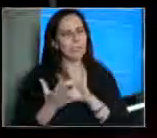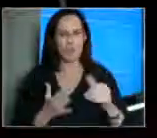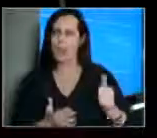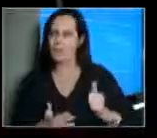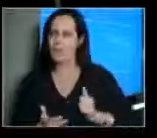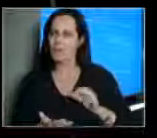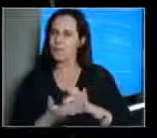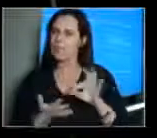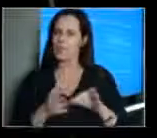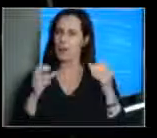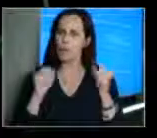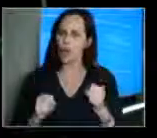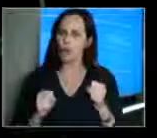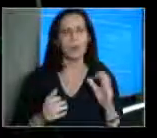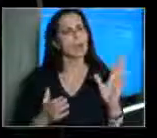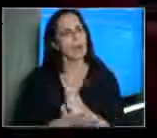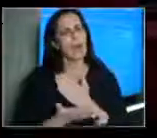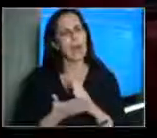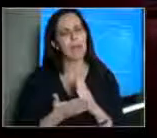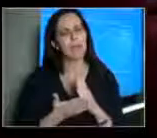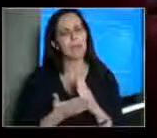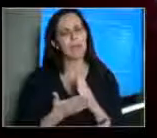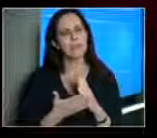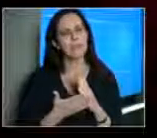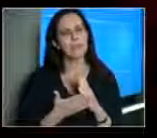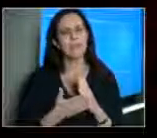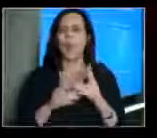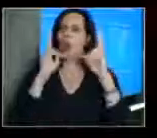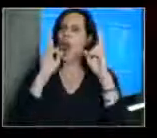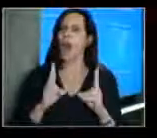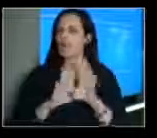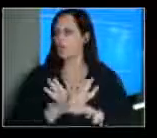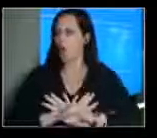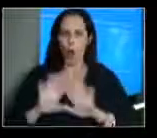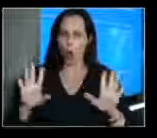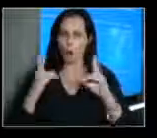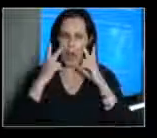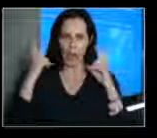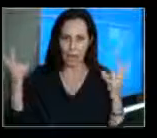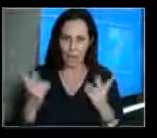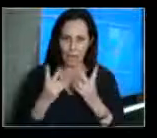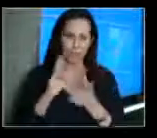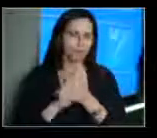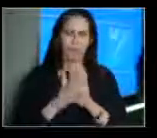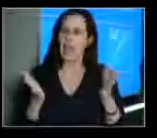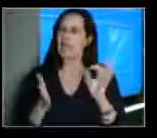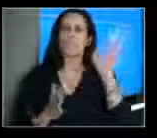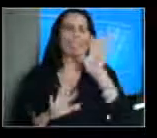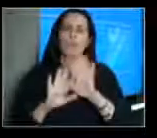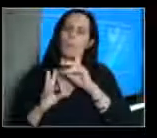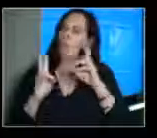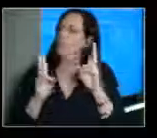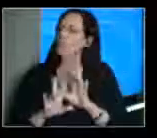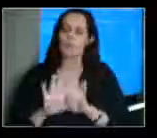או משרד הביטחון החליטו לעצור את המאמצים, שזהו, שכבר אין תיקוי, וזה